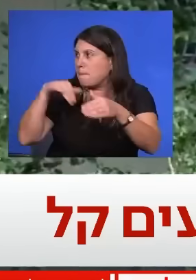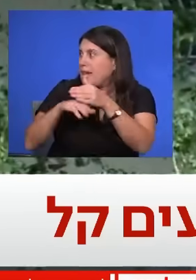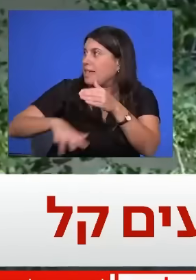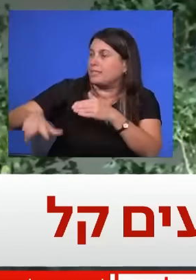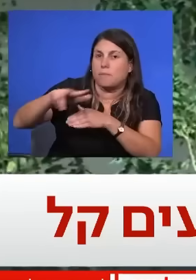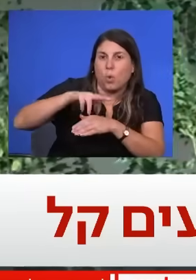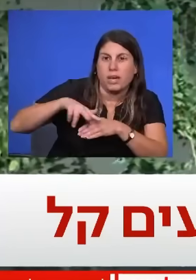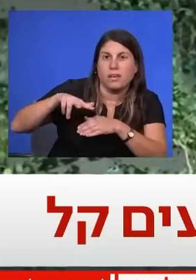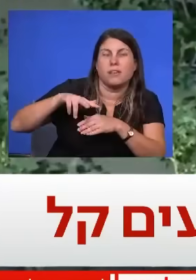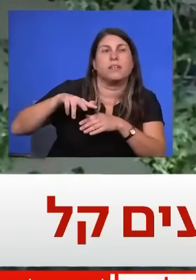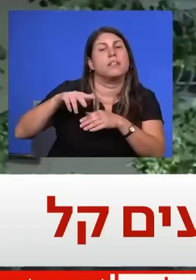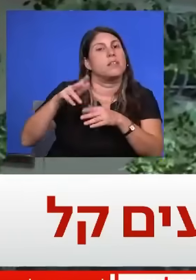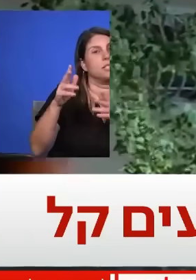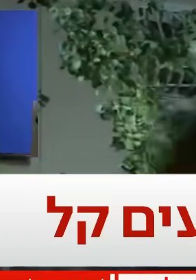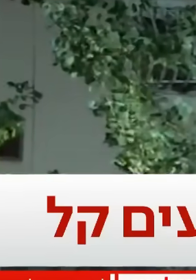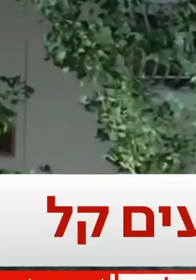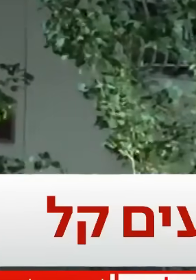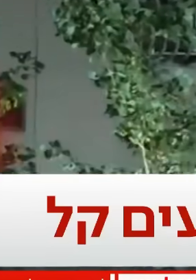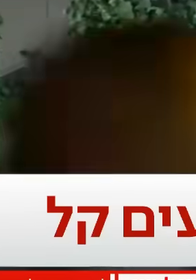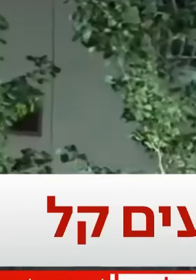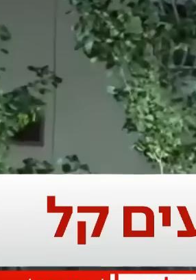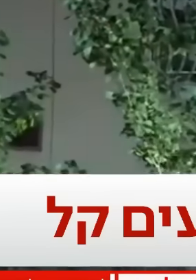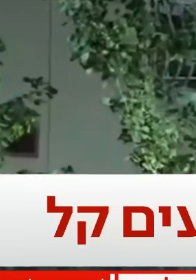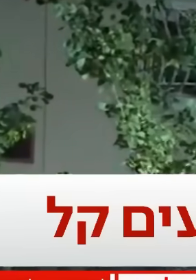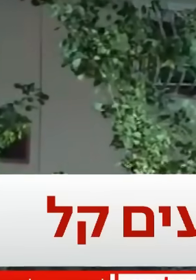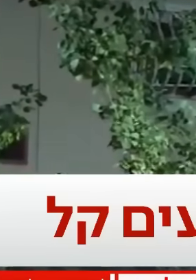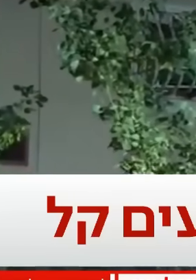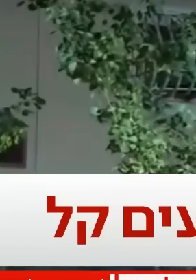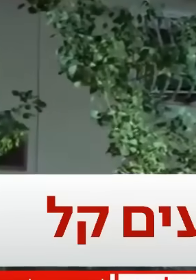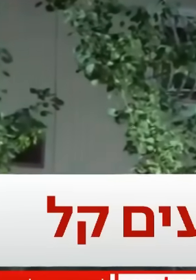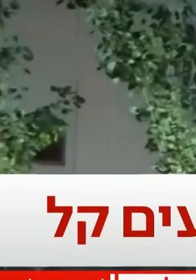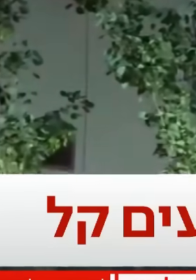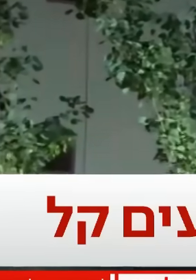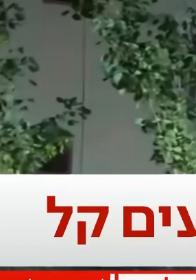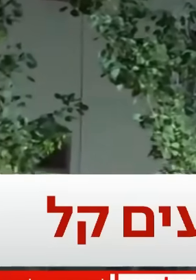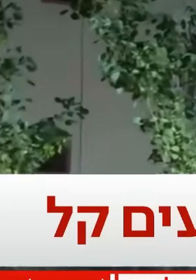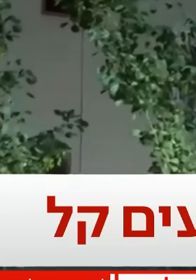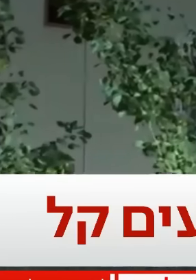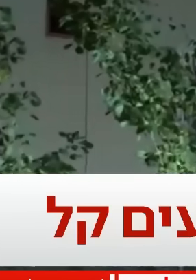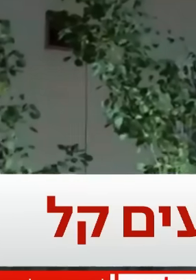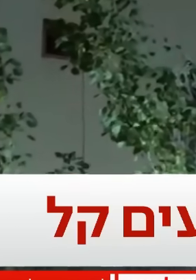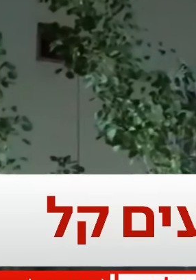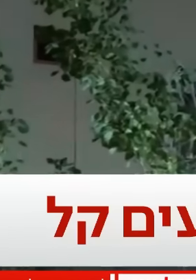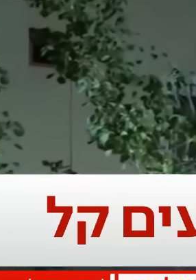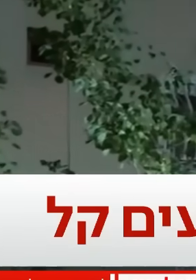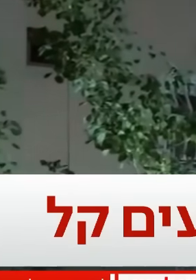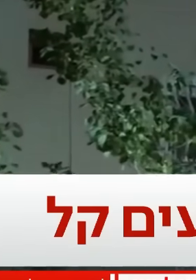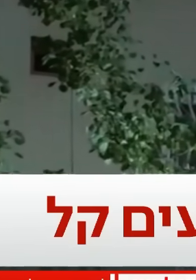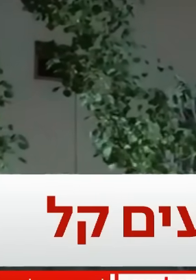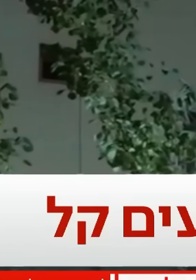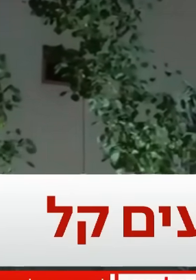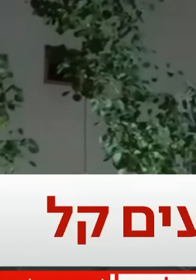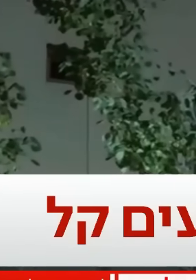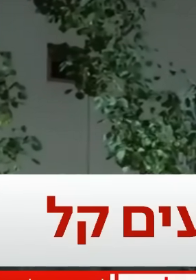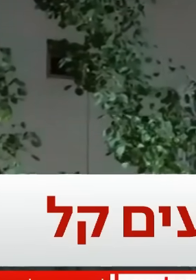מזל גדול מאוד. הספיקו, נכון, אבל כולם, תחשבי, אנשים מבוגרים שנמצאים בקומה השלישית,